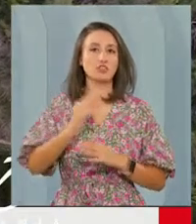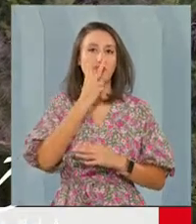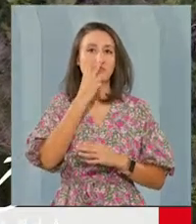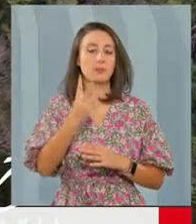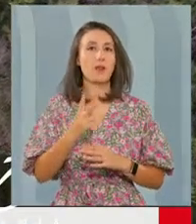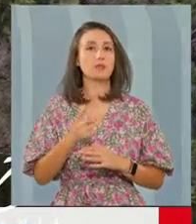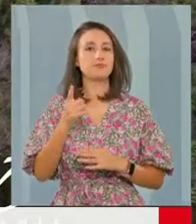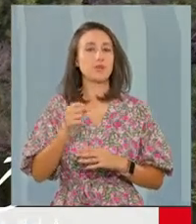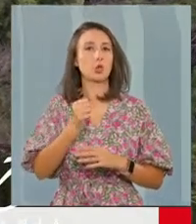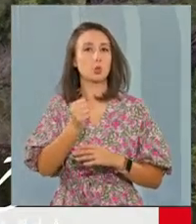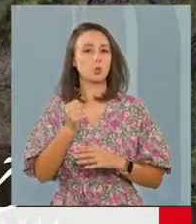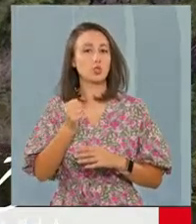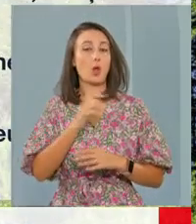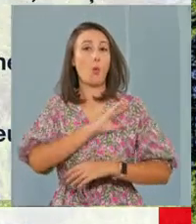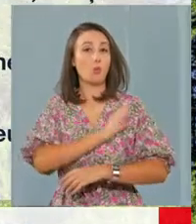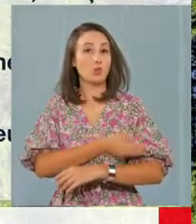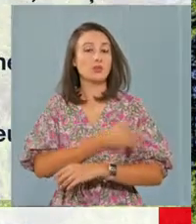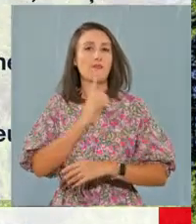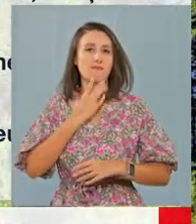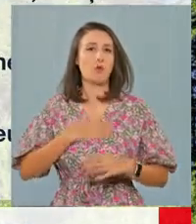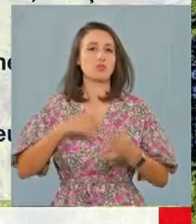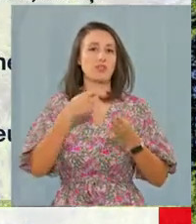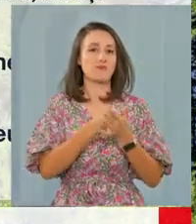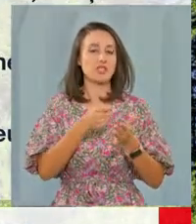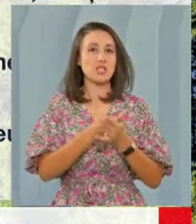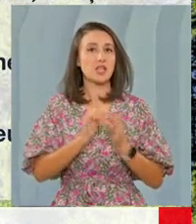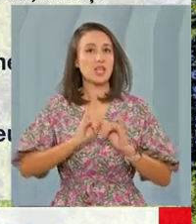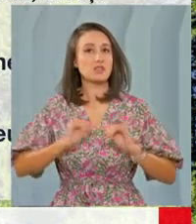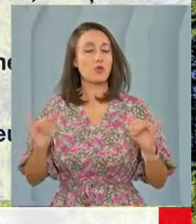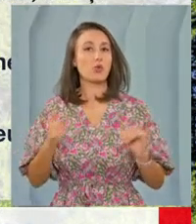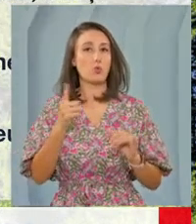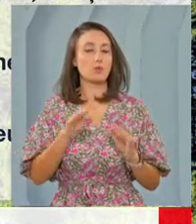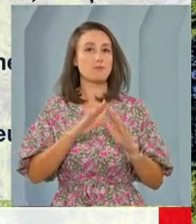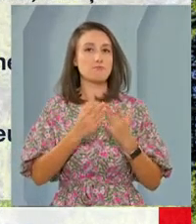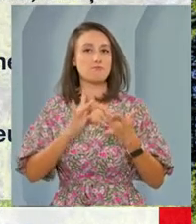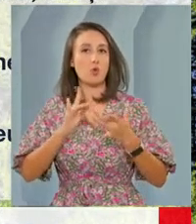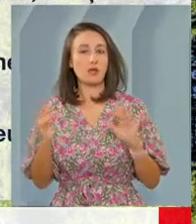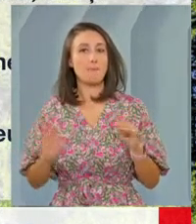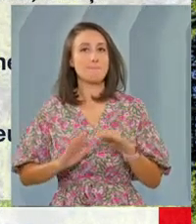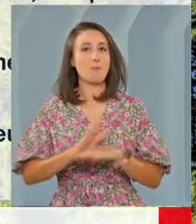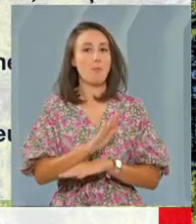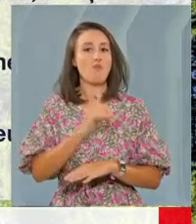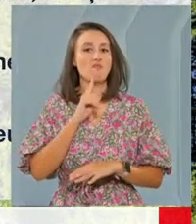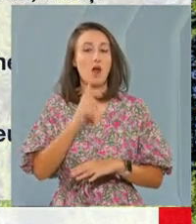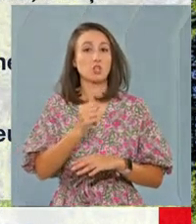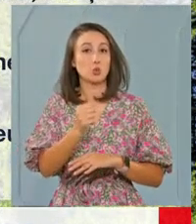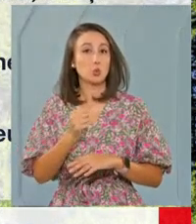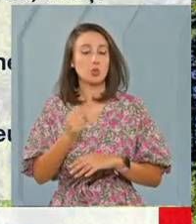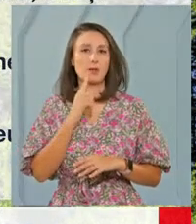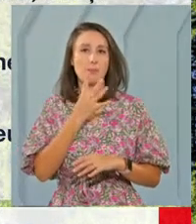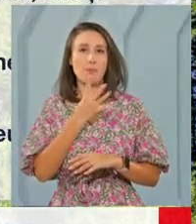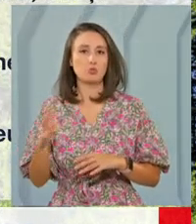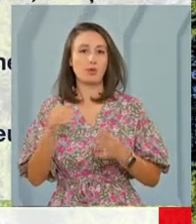atracțiilor turistice autoritățile vor să investească în dezvoltarea unui portal de promovare turistică pe care să dea peste